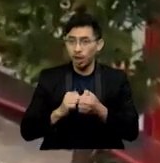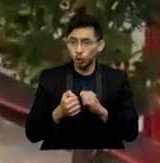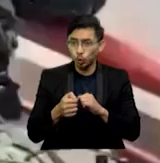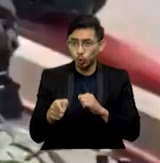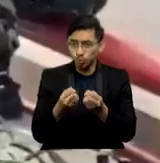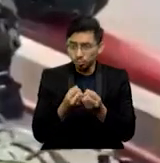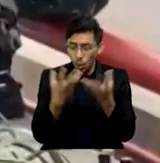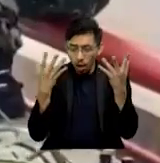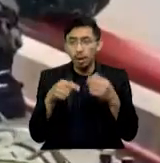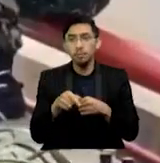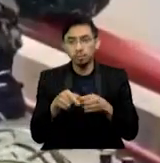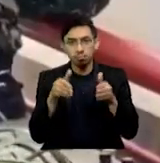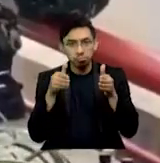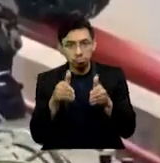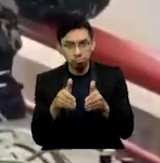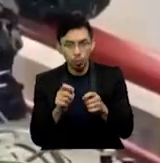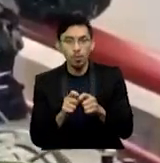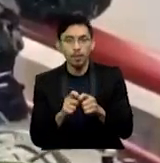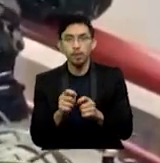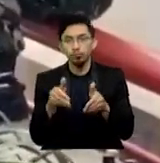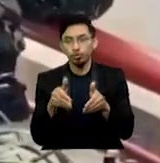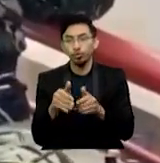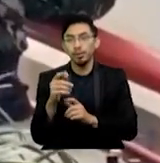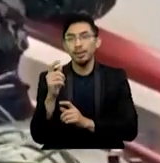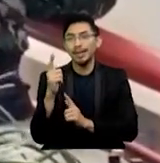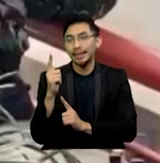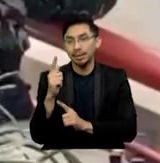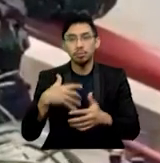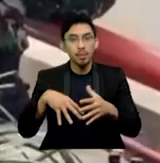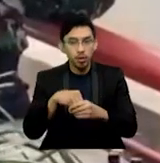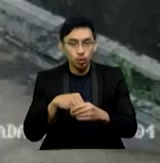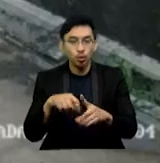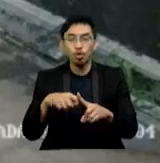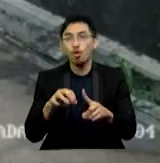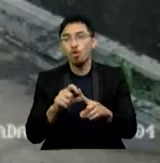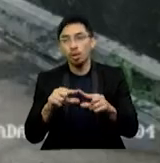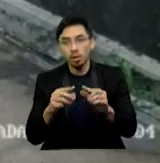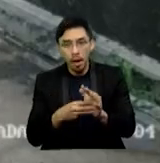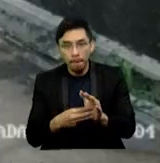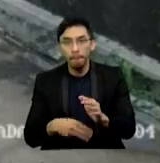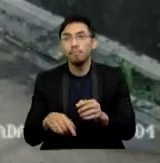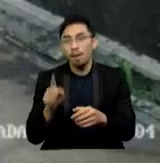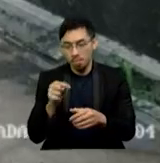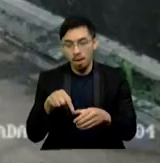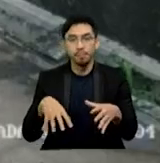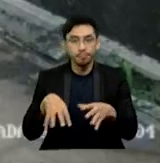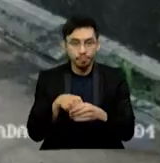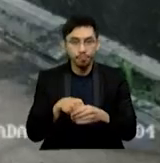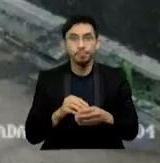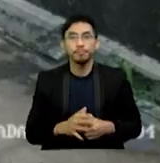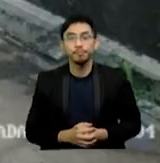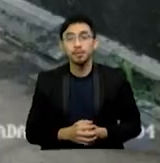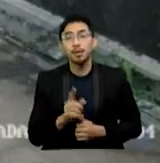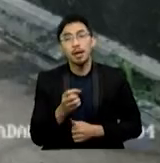tim khusus dengan melibatkan unsur TNI dari Kodim, Denpom, dan Kodam. Tim khusus juga telah mengumpulkan sejumlah